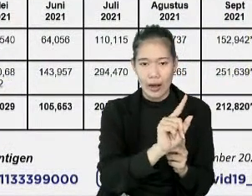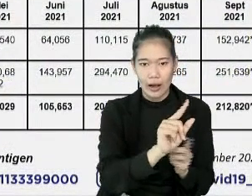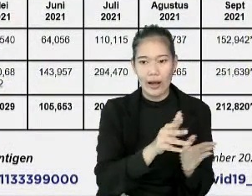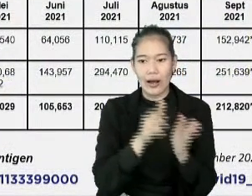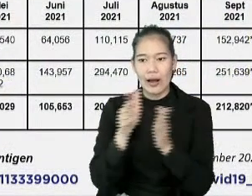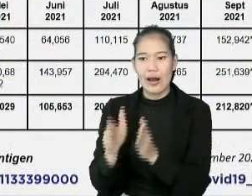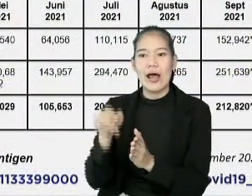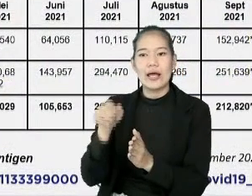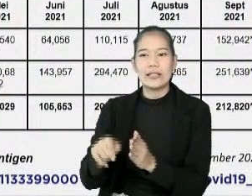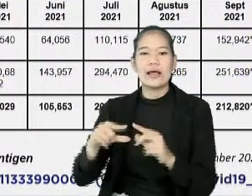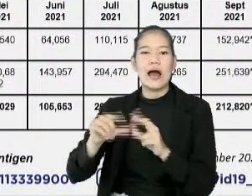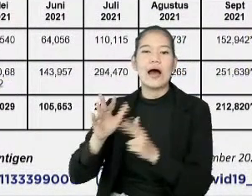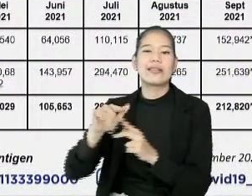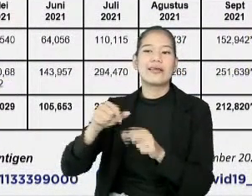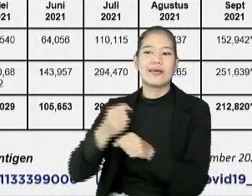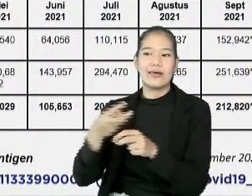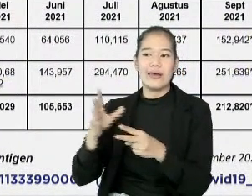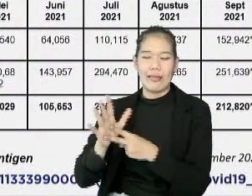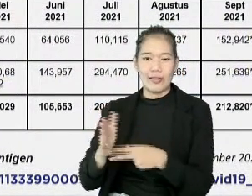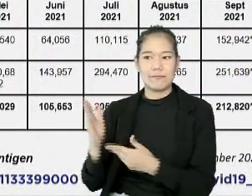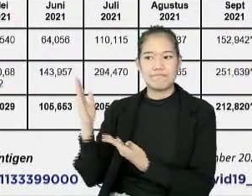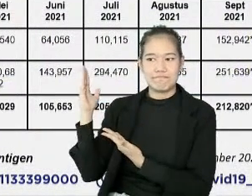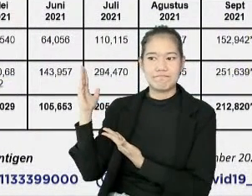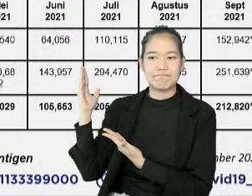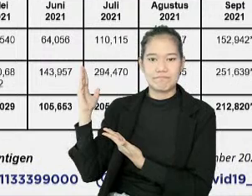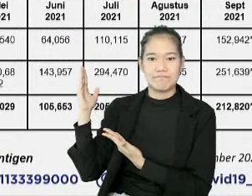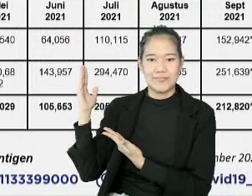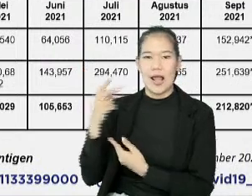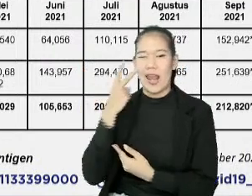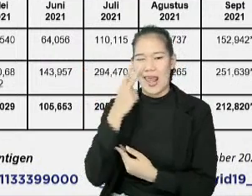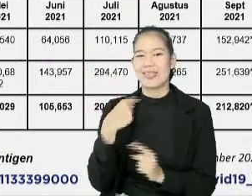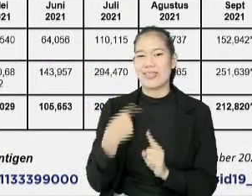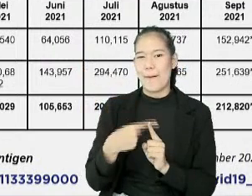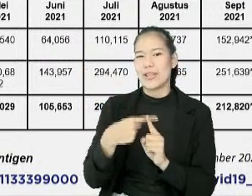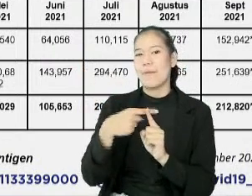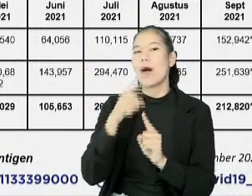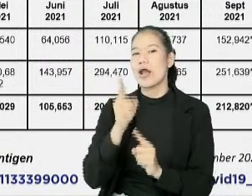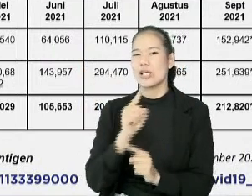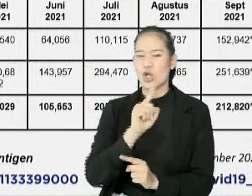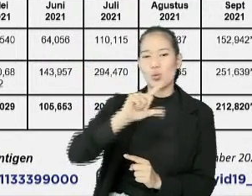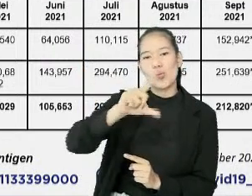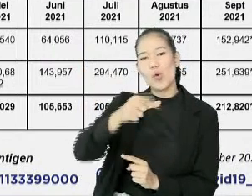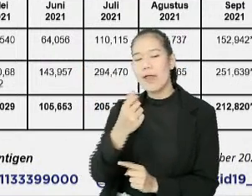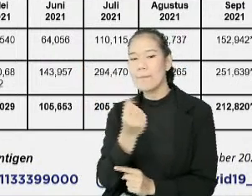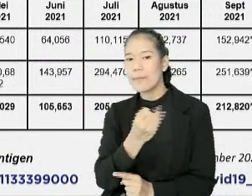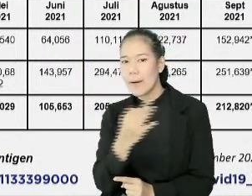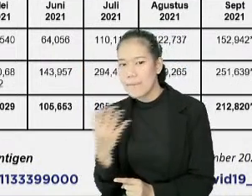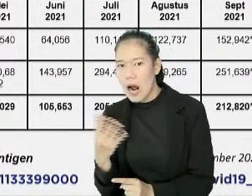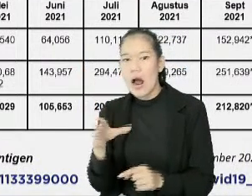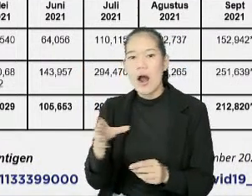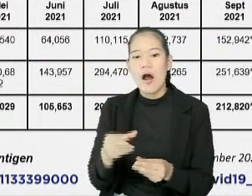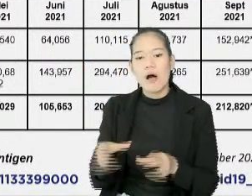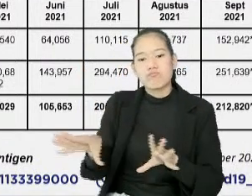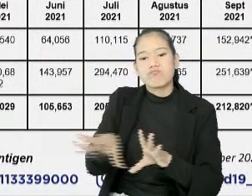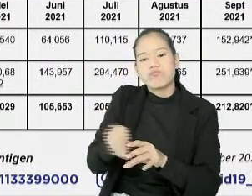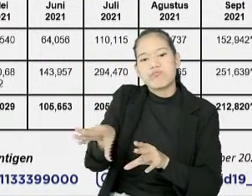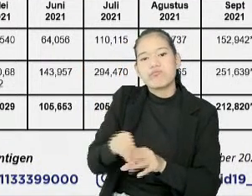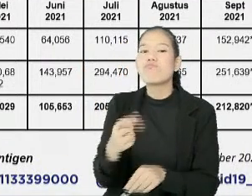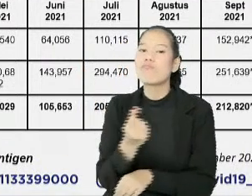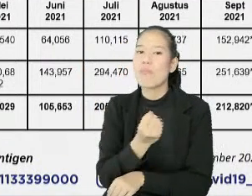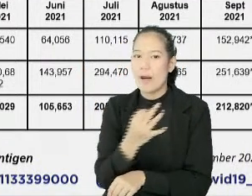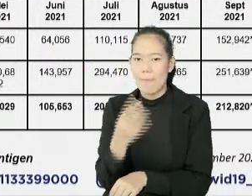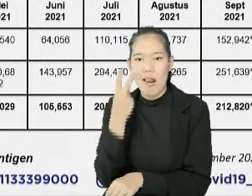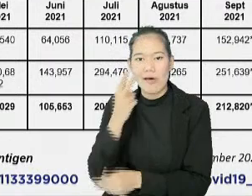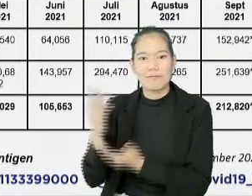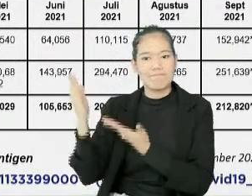dengan yang antigen ini ada juga jadi bisa kelihatanlah penambahan perbulannya Seperti apa kontribusinya berapa banyak